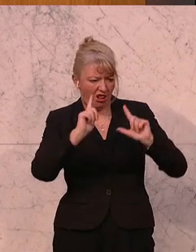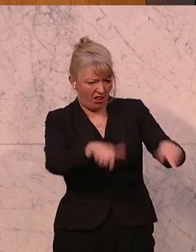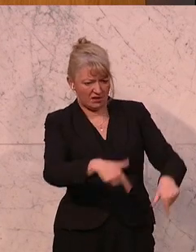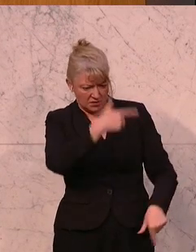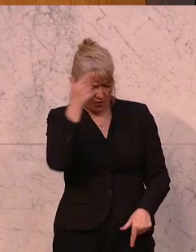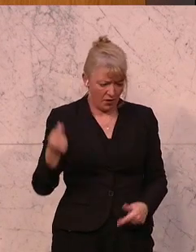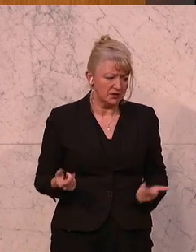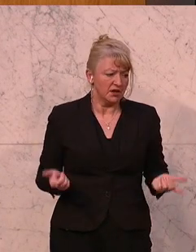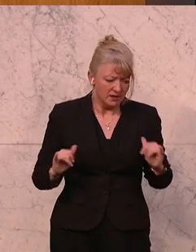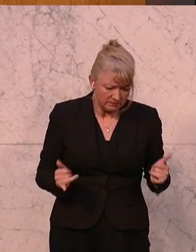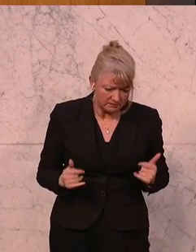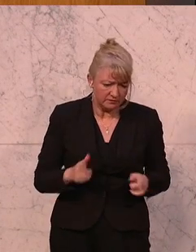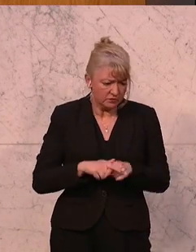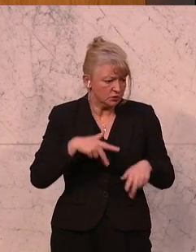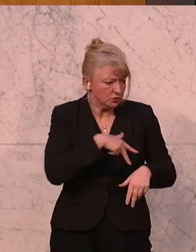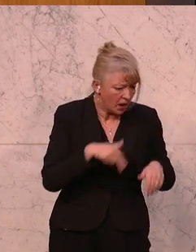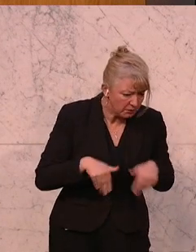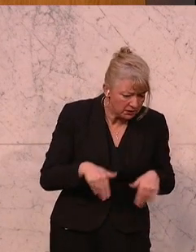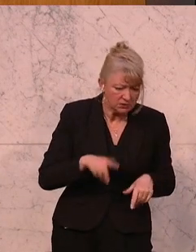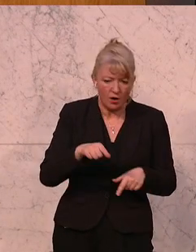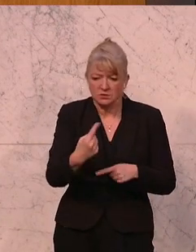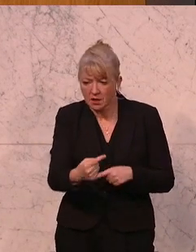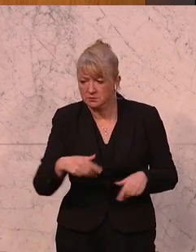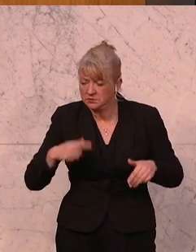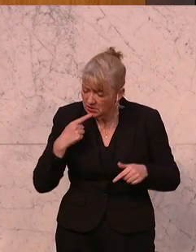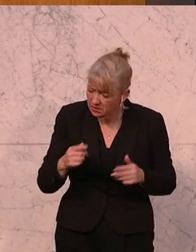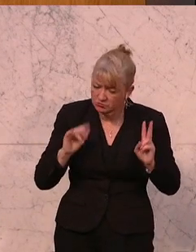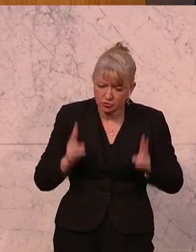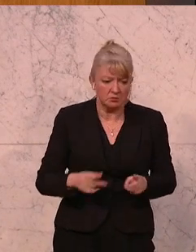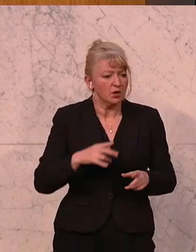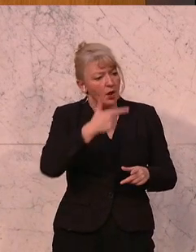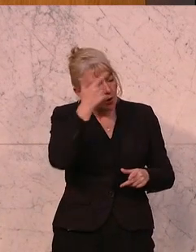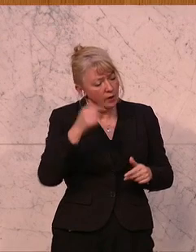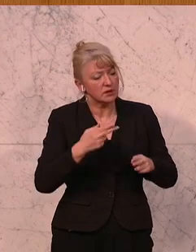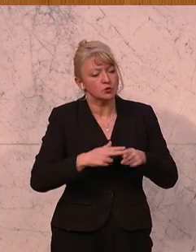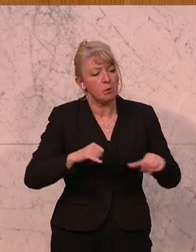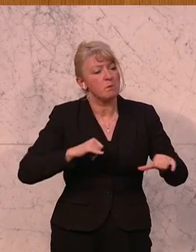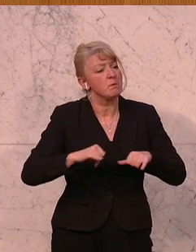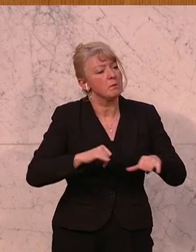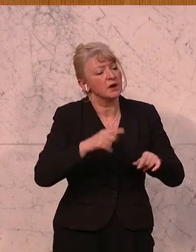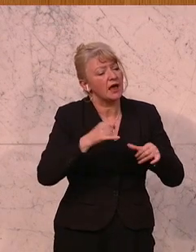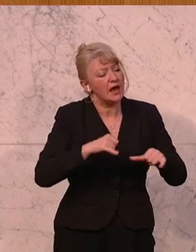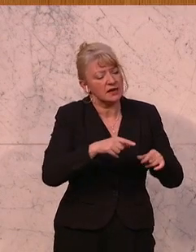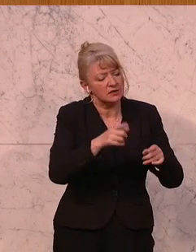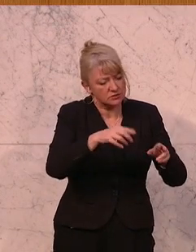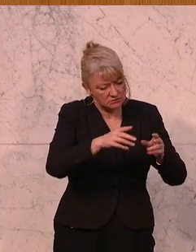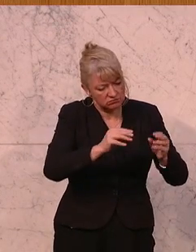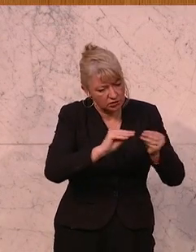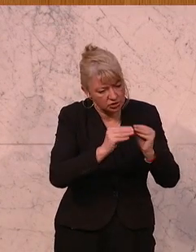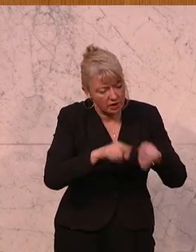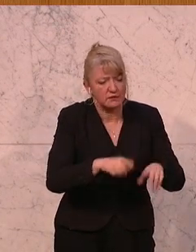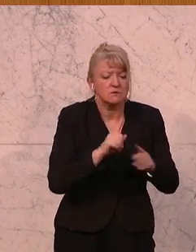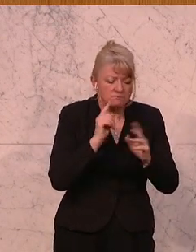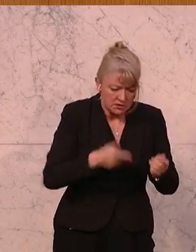selbst bestätigen, und der Sozialminister bestätigt, dass die Menschen an der Supermarktkasse draufzahlen und die Lebensmittel in Österreich deutlich teurer